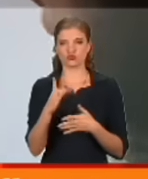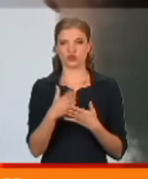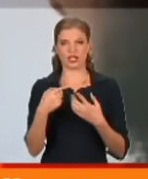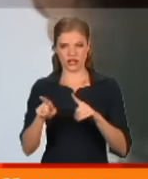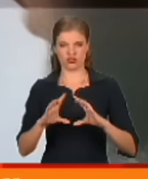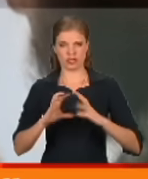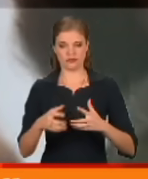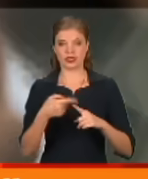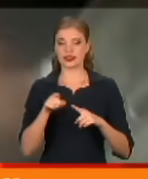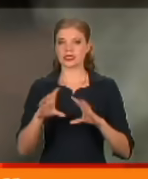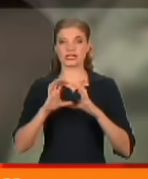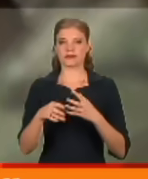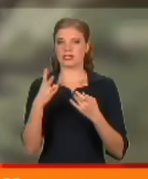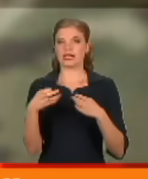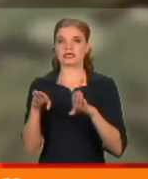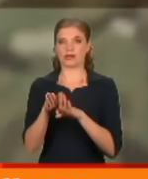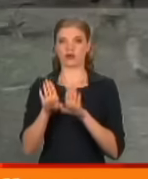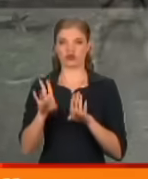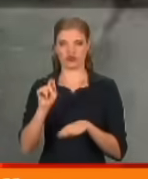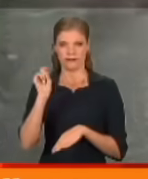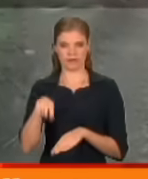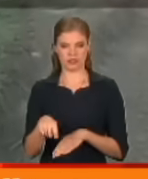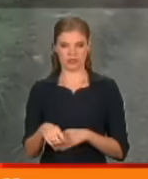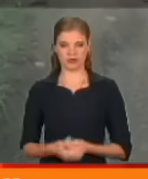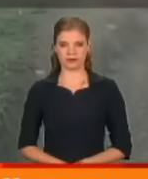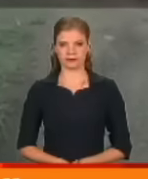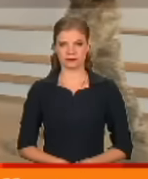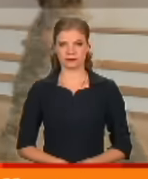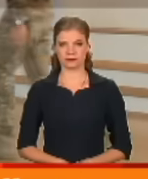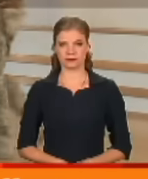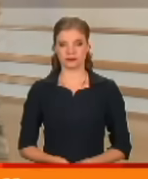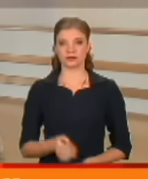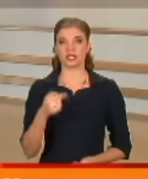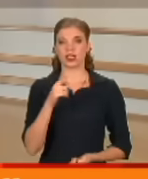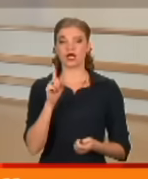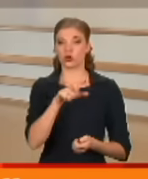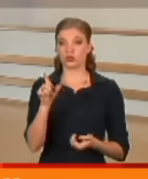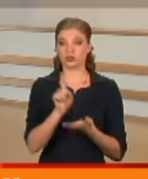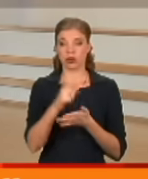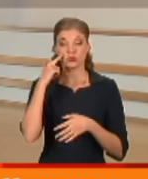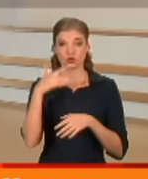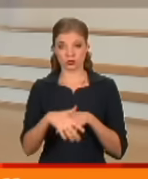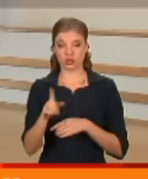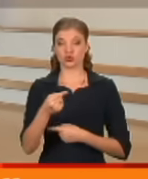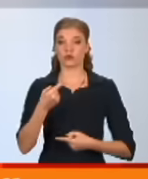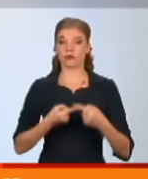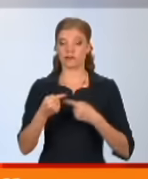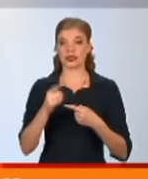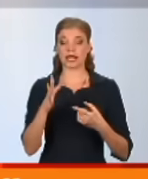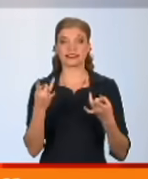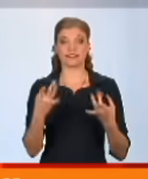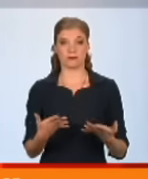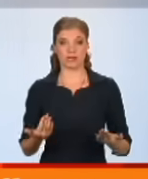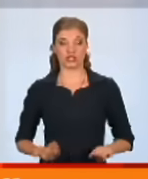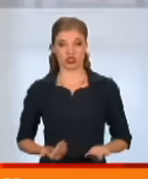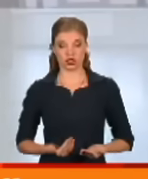світ. І цей світ не замикається лише на війні. Люди мають розуміти, що повертатися в мирне